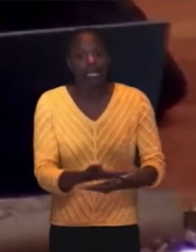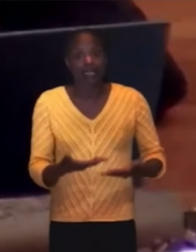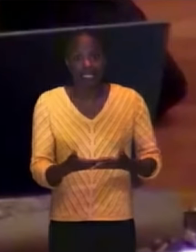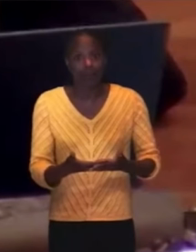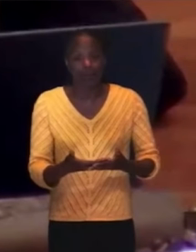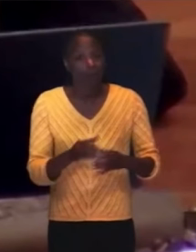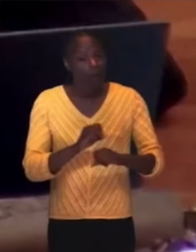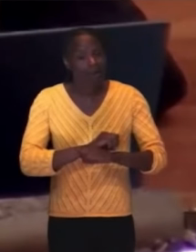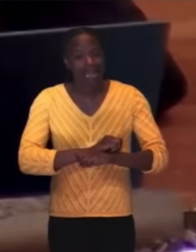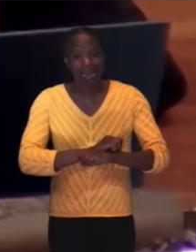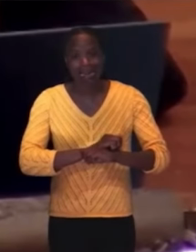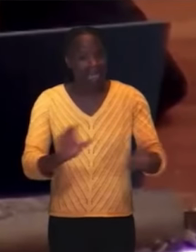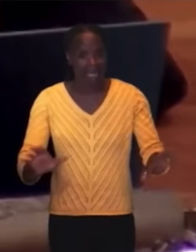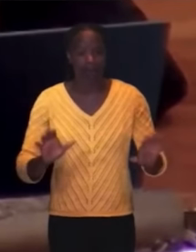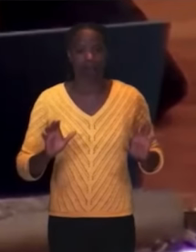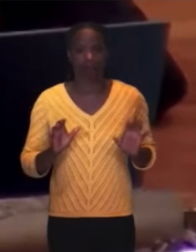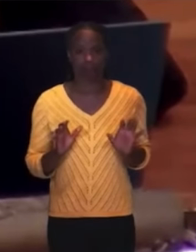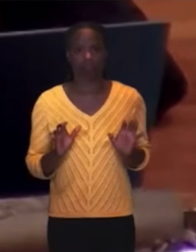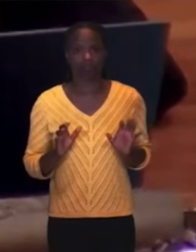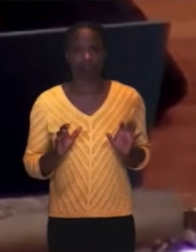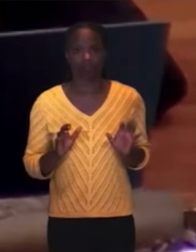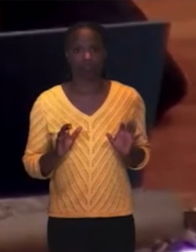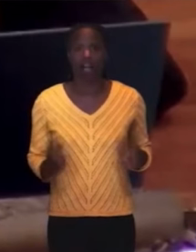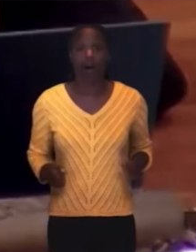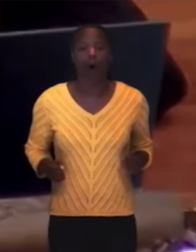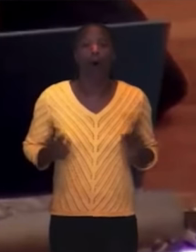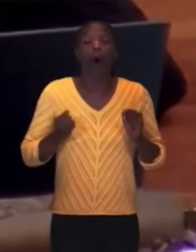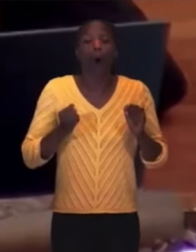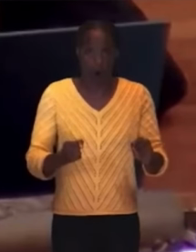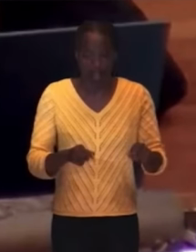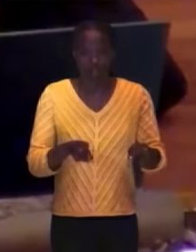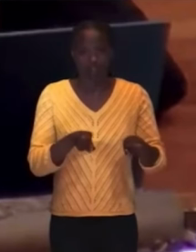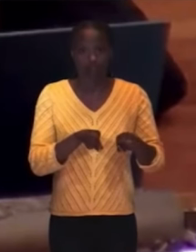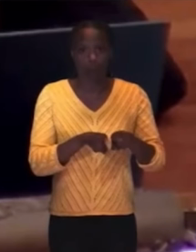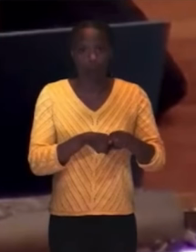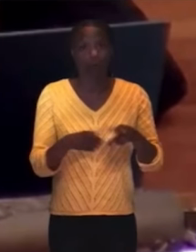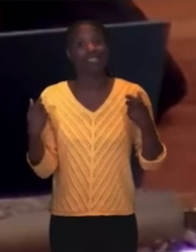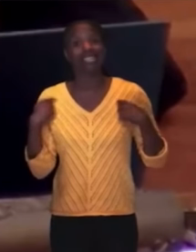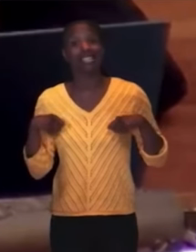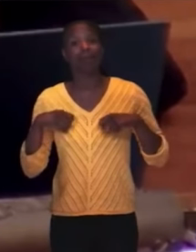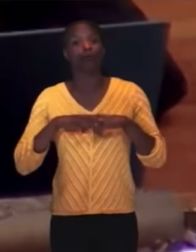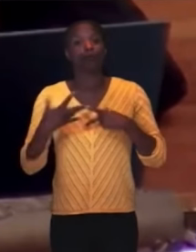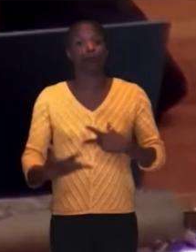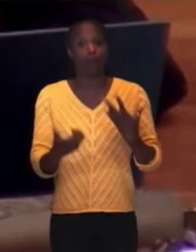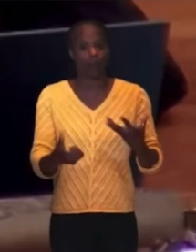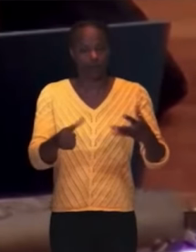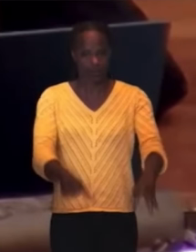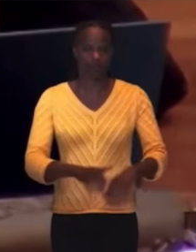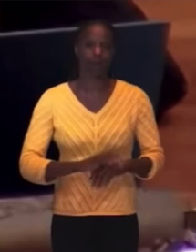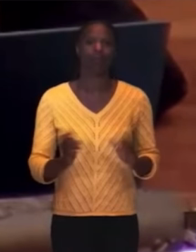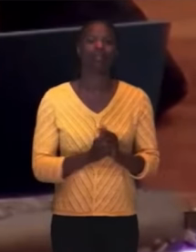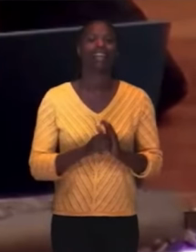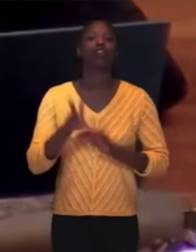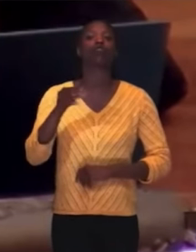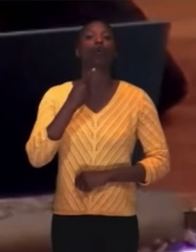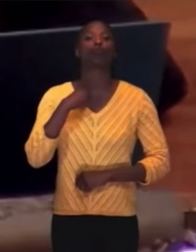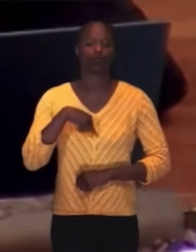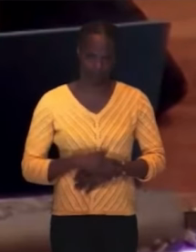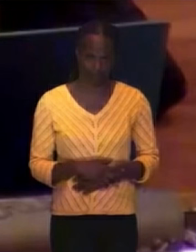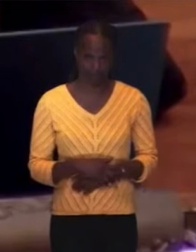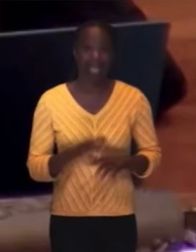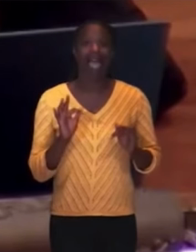exhaustif des engagements et des dépenses réalisées au bout de 6 mois, au 30 juin. D'abord sur le